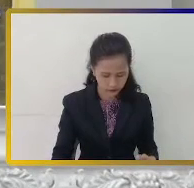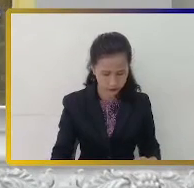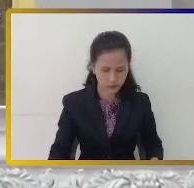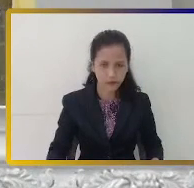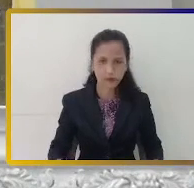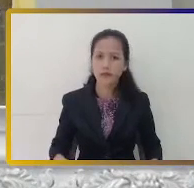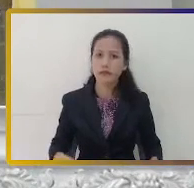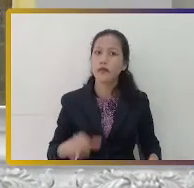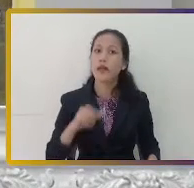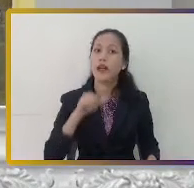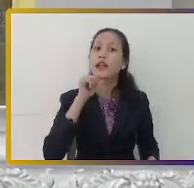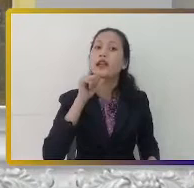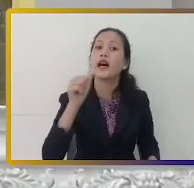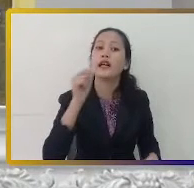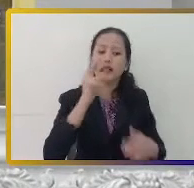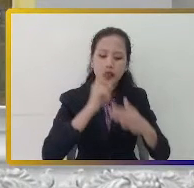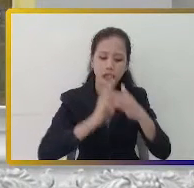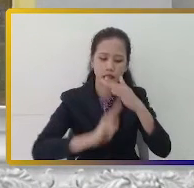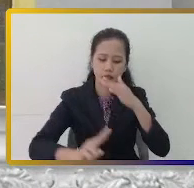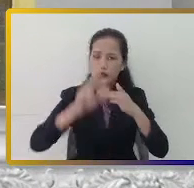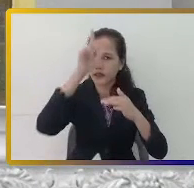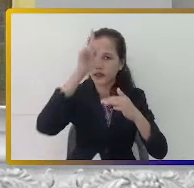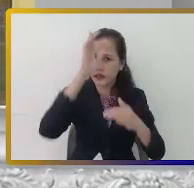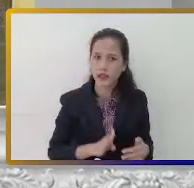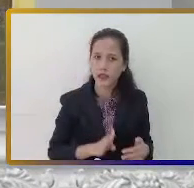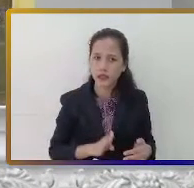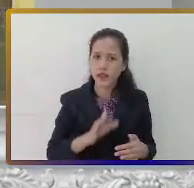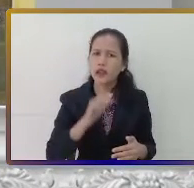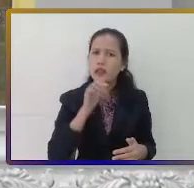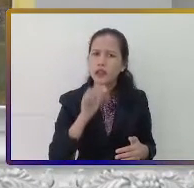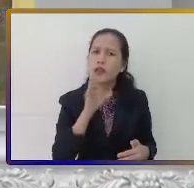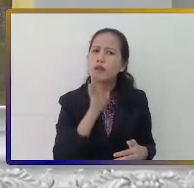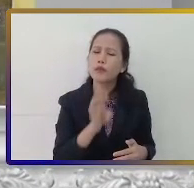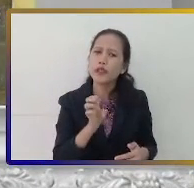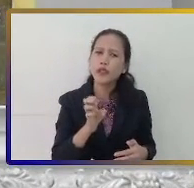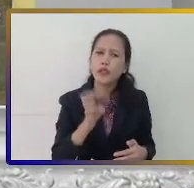hide God in our home. Do not be a hindrance.